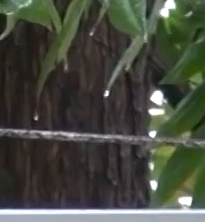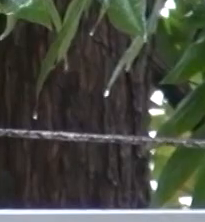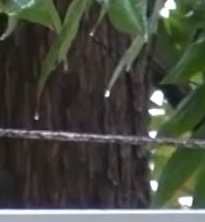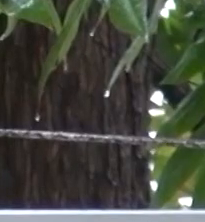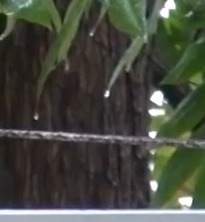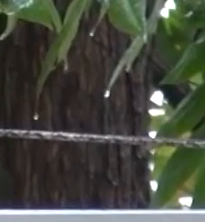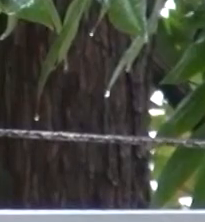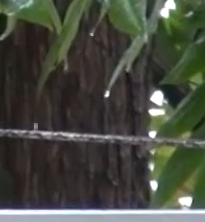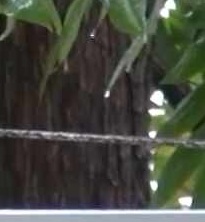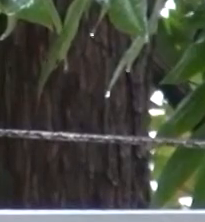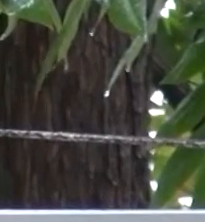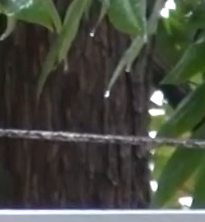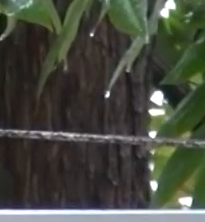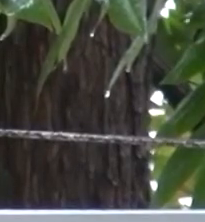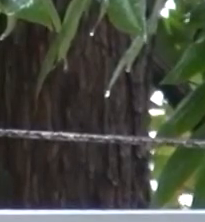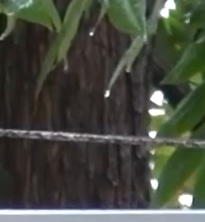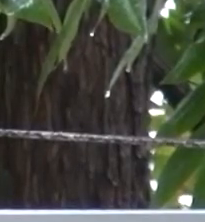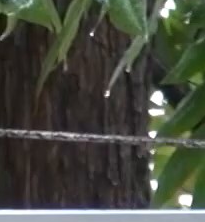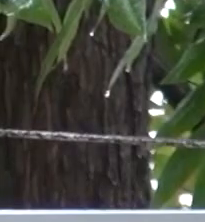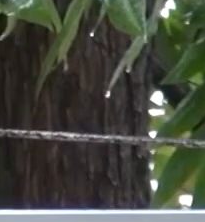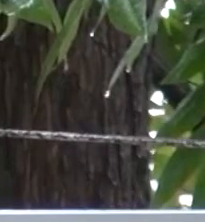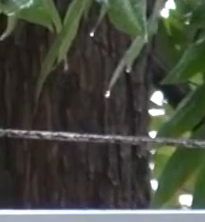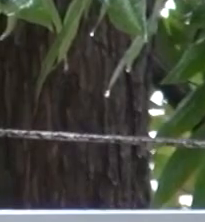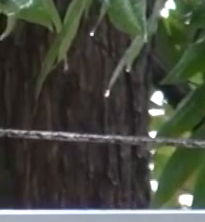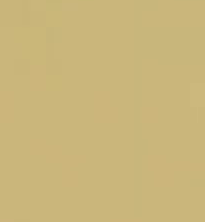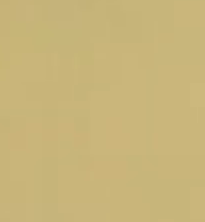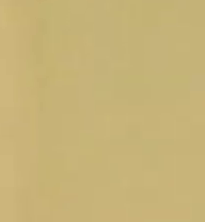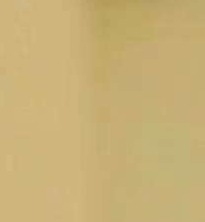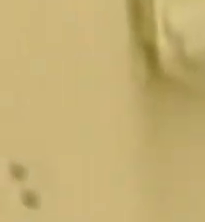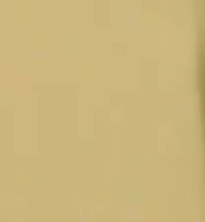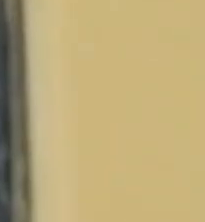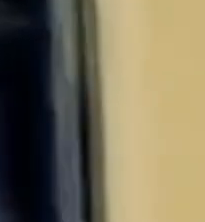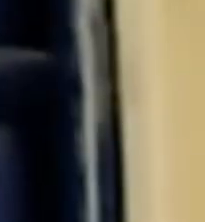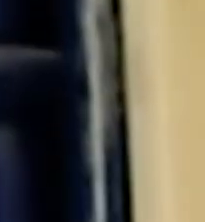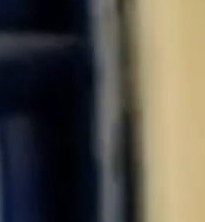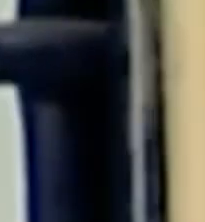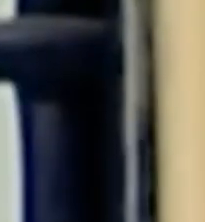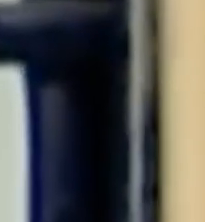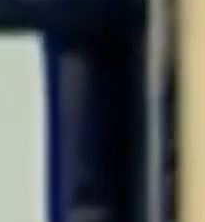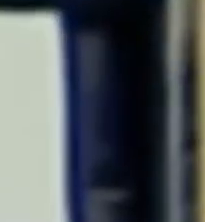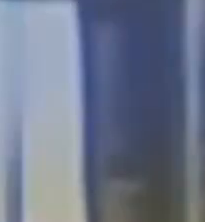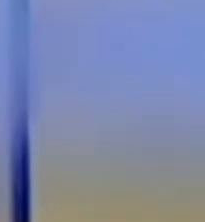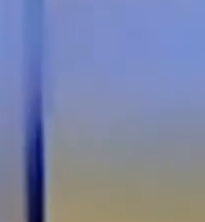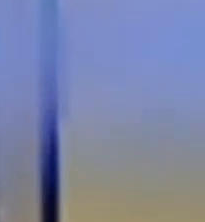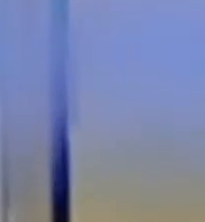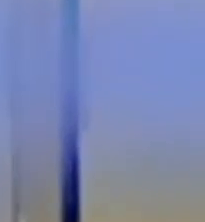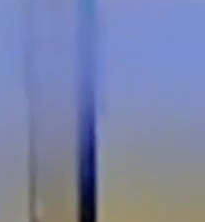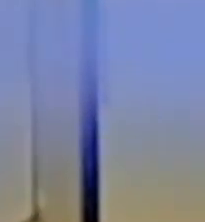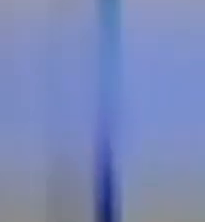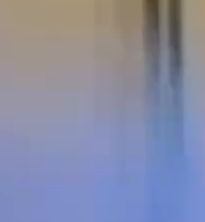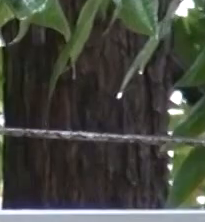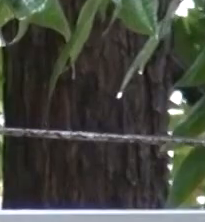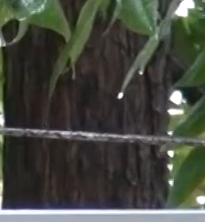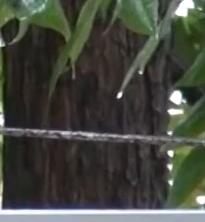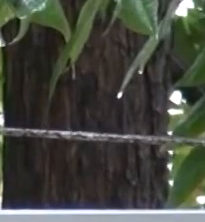עושים פעולות כדי לחזור למאסר? בוודאות שלמה אני אומר לך את זה. אני בתוך היכרות אישית של אסירים שאני מכיר. כל פעם שחזרתי לאותו למאסר, זה כמעט אותה קבוצה של אנשים הייתי